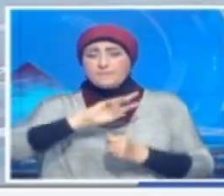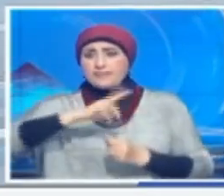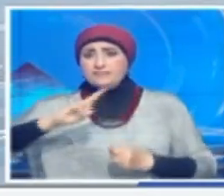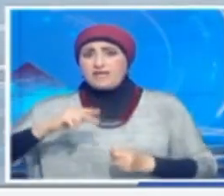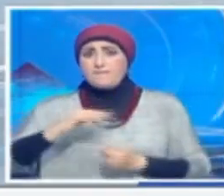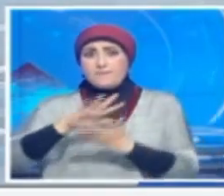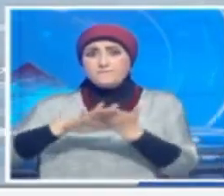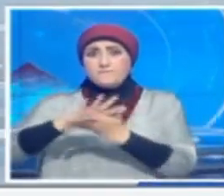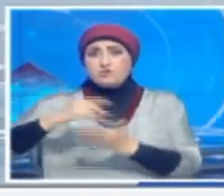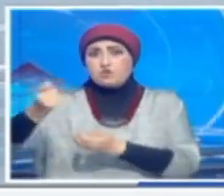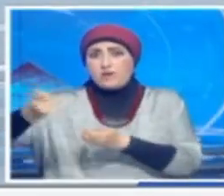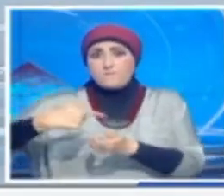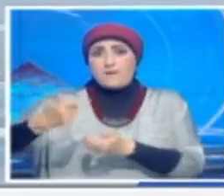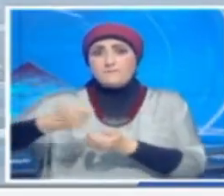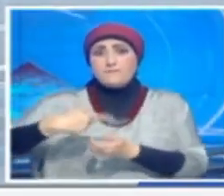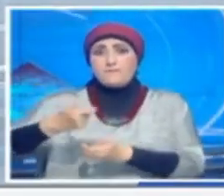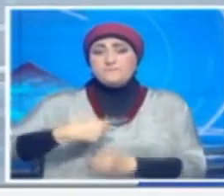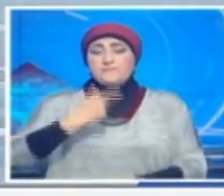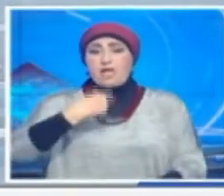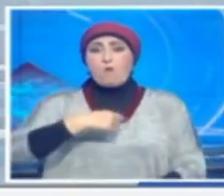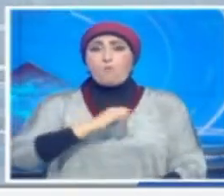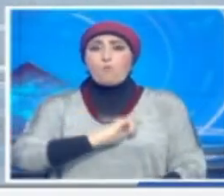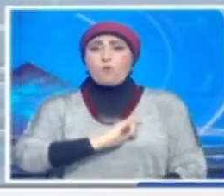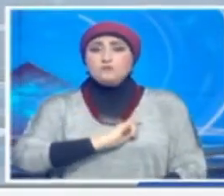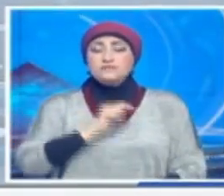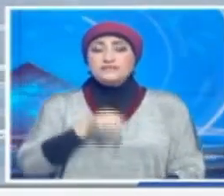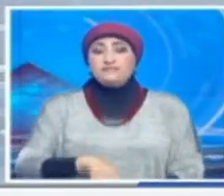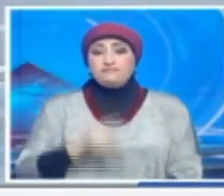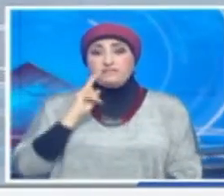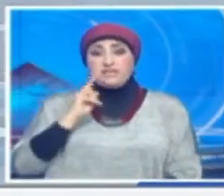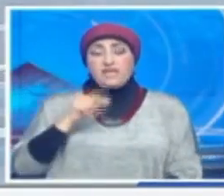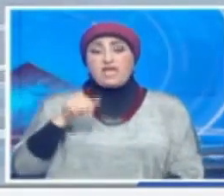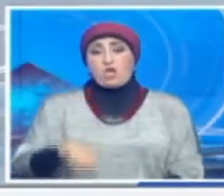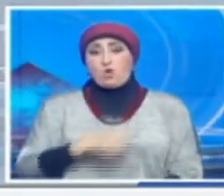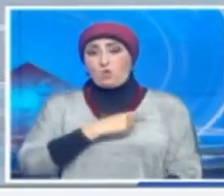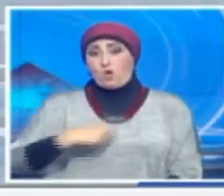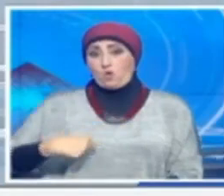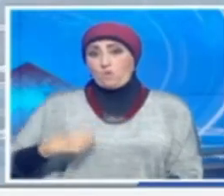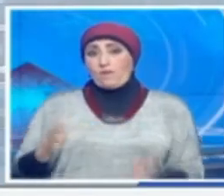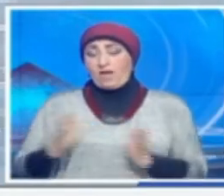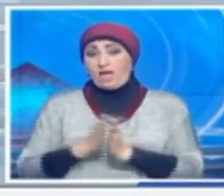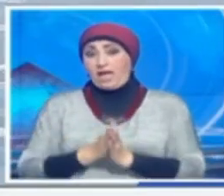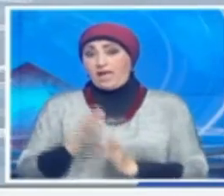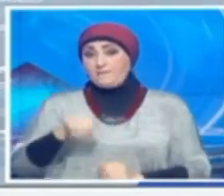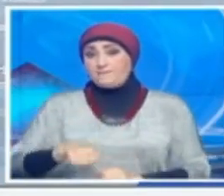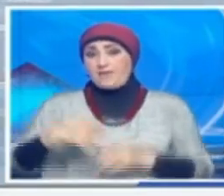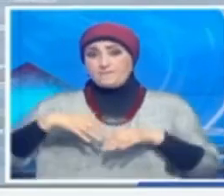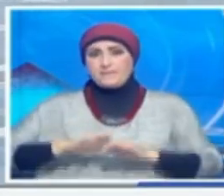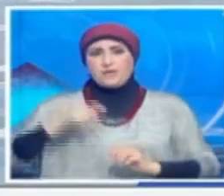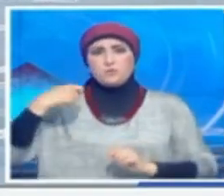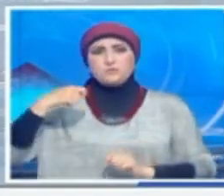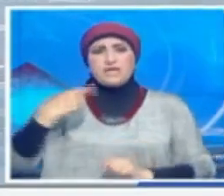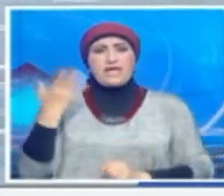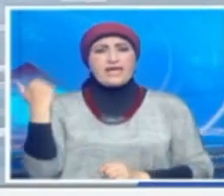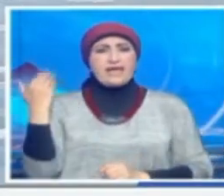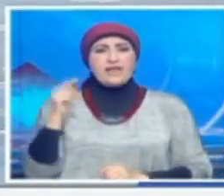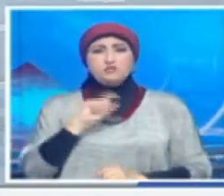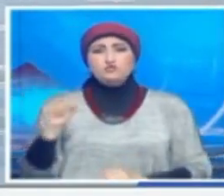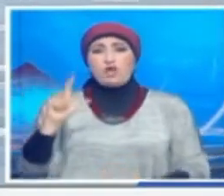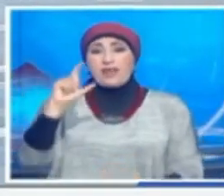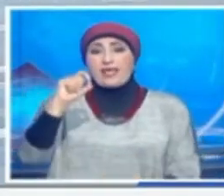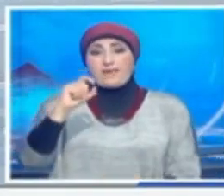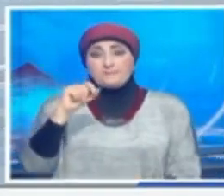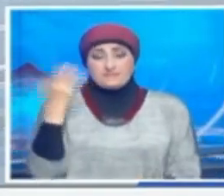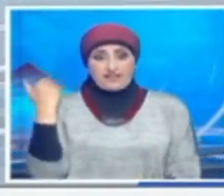الحكومية لشكاوى المواطنين المسجلة على منظومة الشكاوى الحكومية الموحدة بمجلس الوزراء خلال شهر مايو